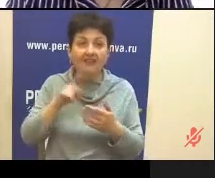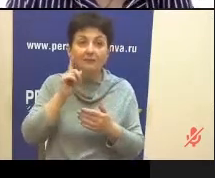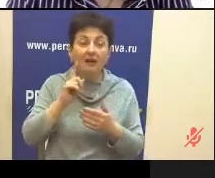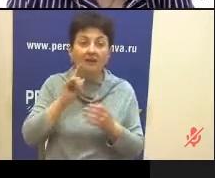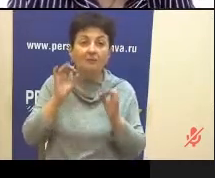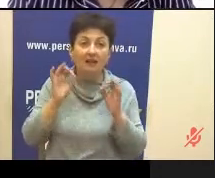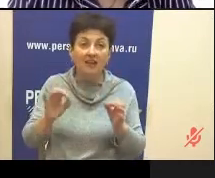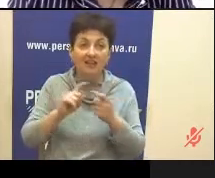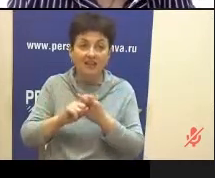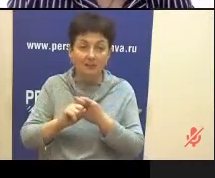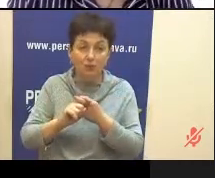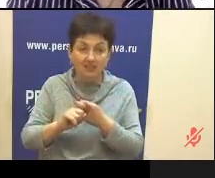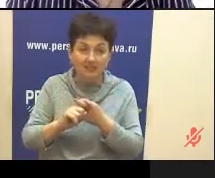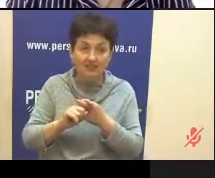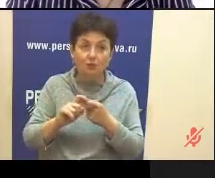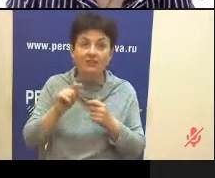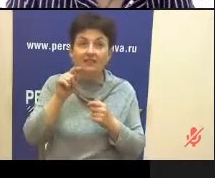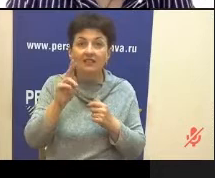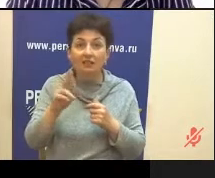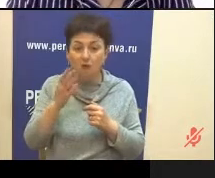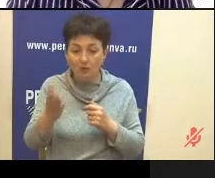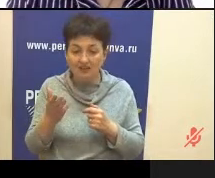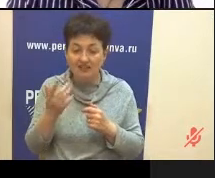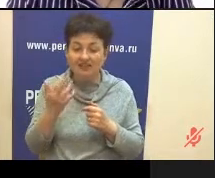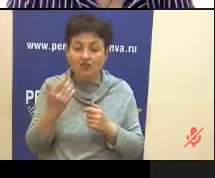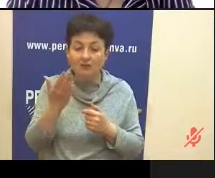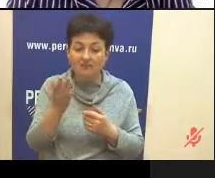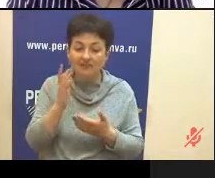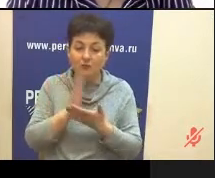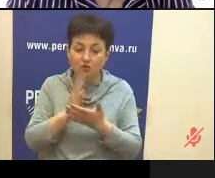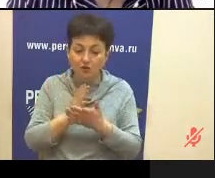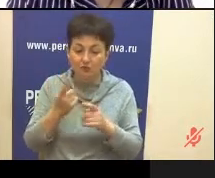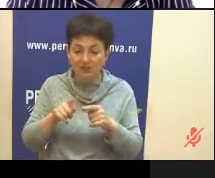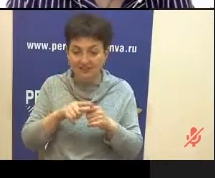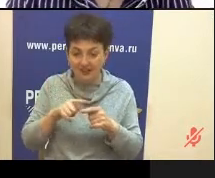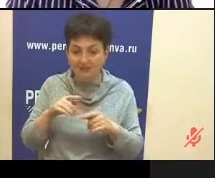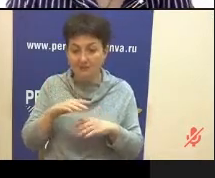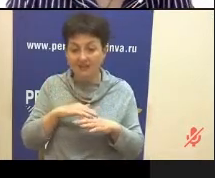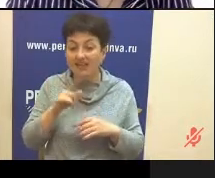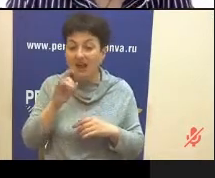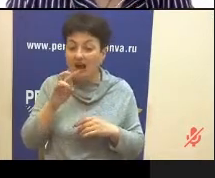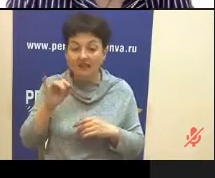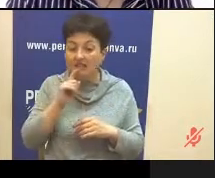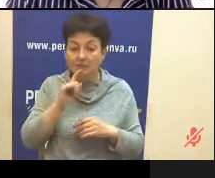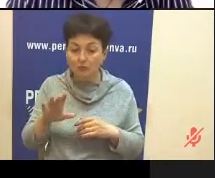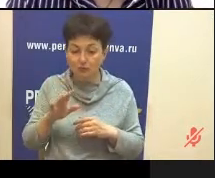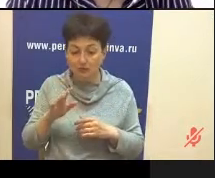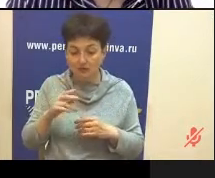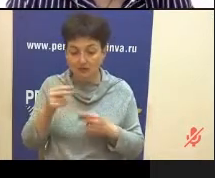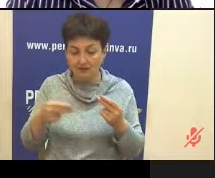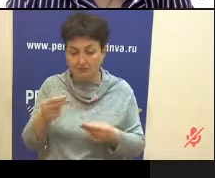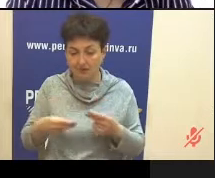пока вы им правильно коммуницируете, кто вы и зачем вы существуете на этом рынке, они не будут